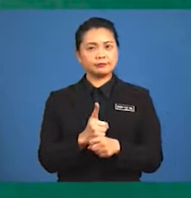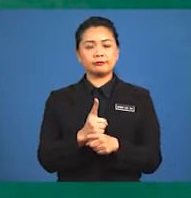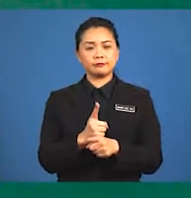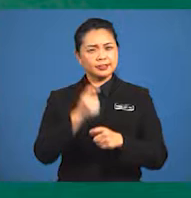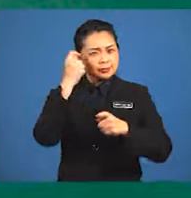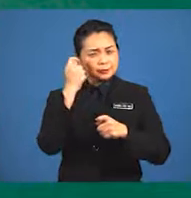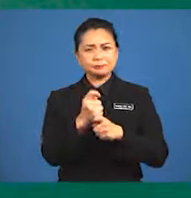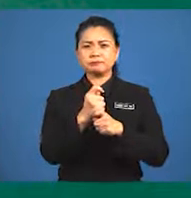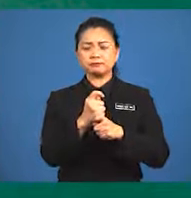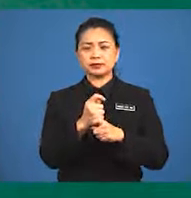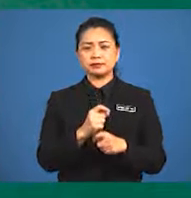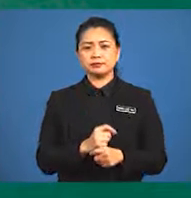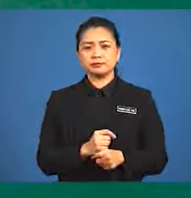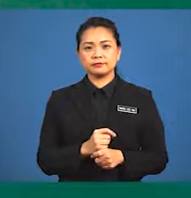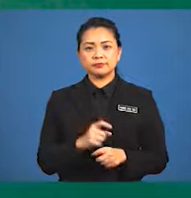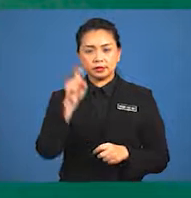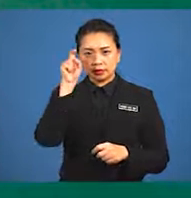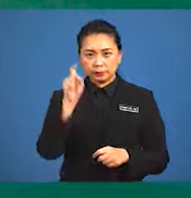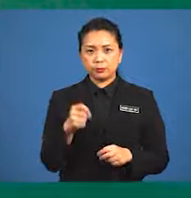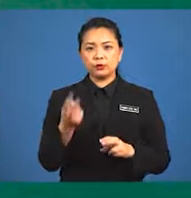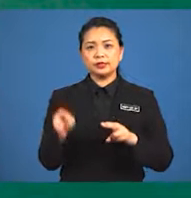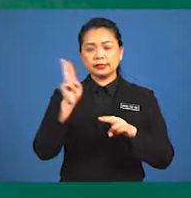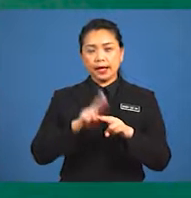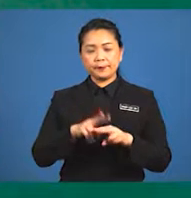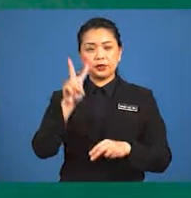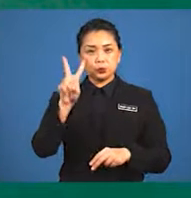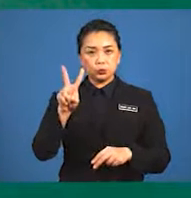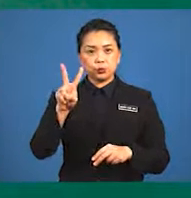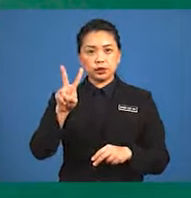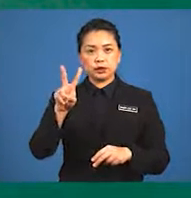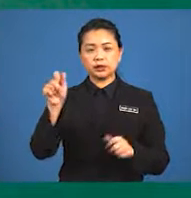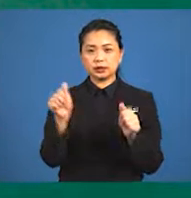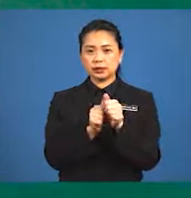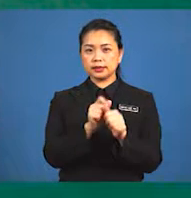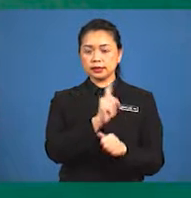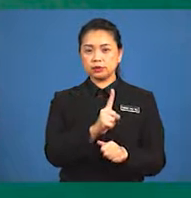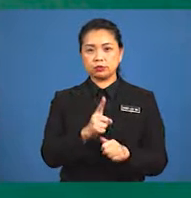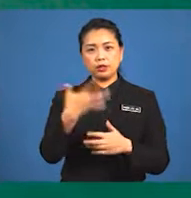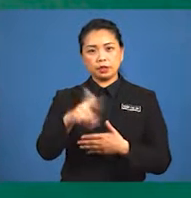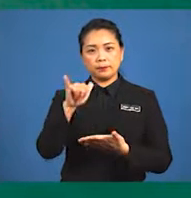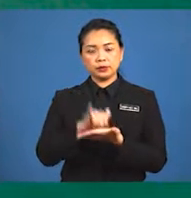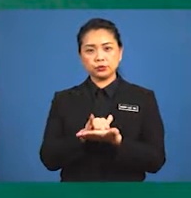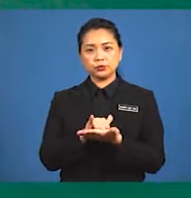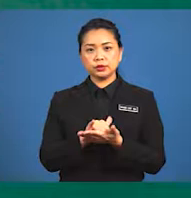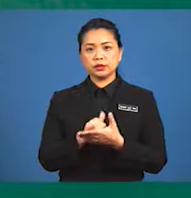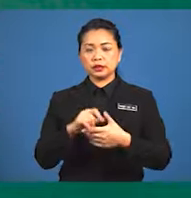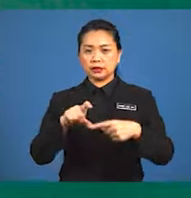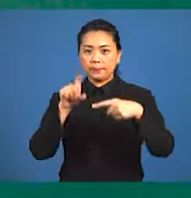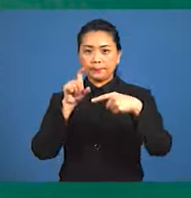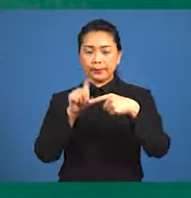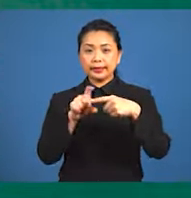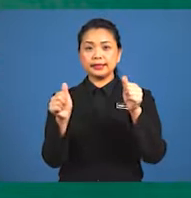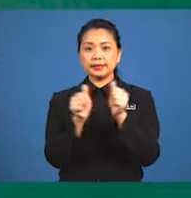Betul, tepat sekali. Kita perlu tambah 2 dengan 1. Seterusnya, kita